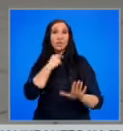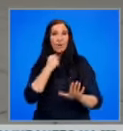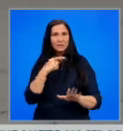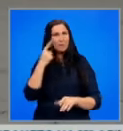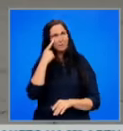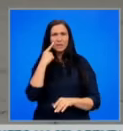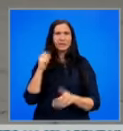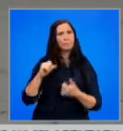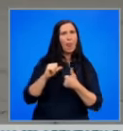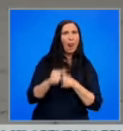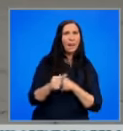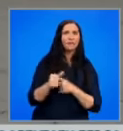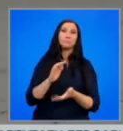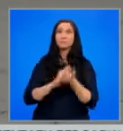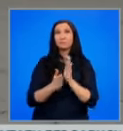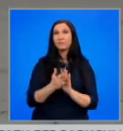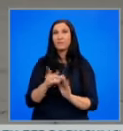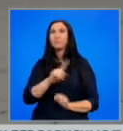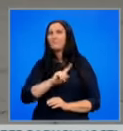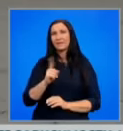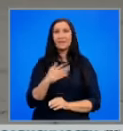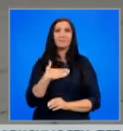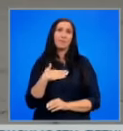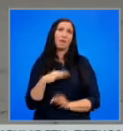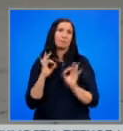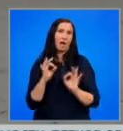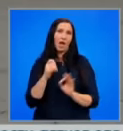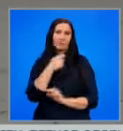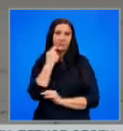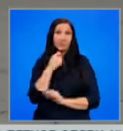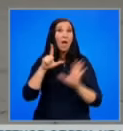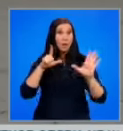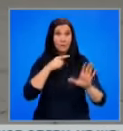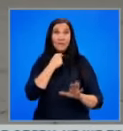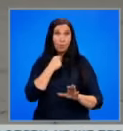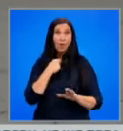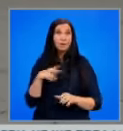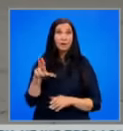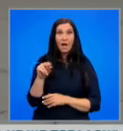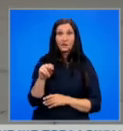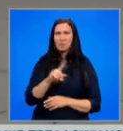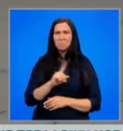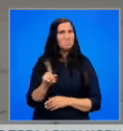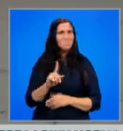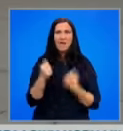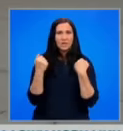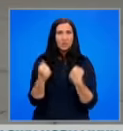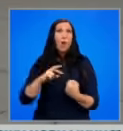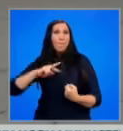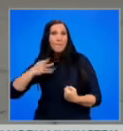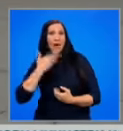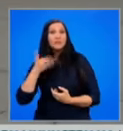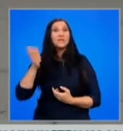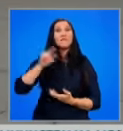тестът е бил лесен, справили са се, но не трябва да има такъв изпит. Седмокласниците пък казаха, че не ги е затруднил преразказът